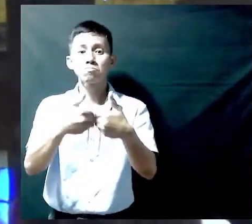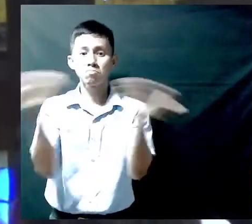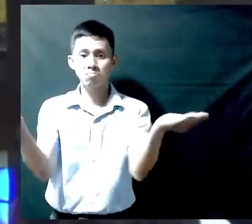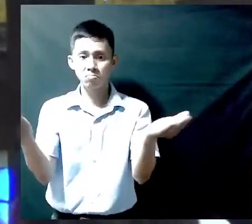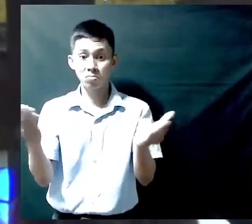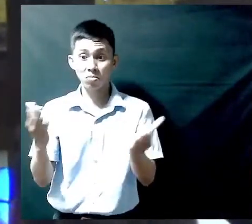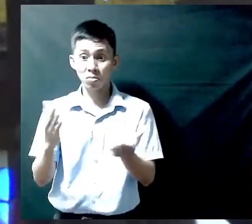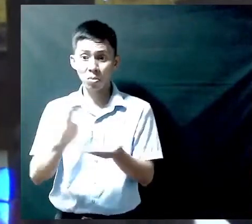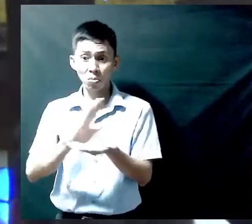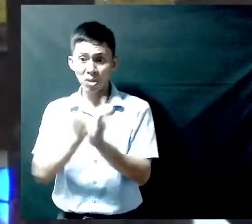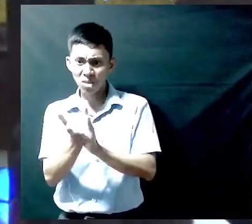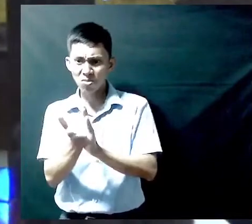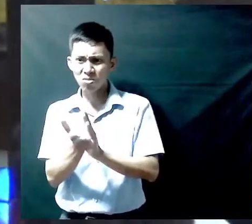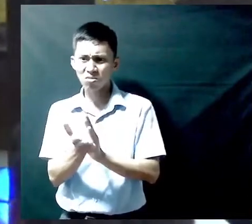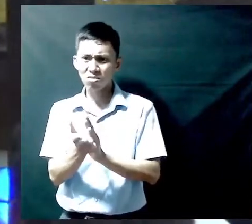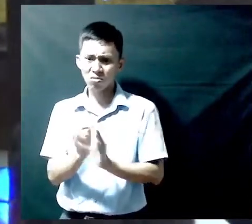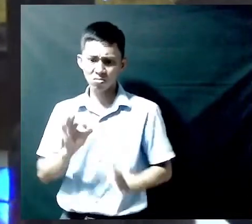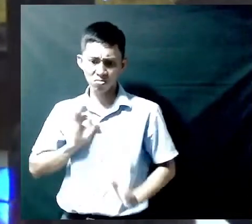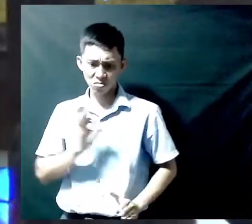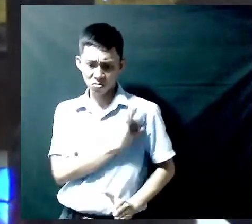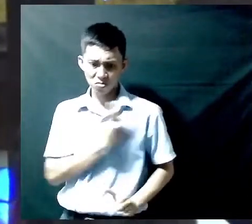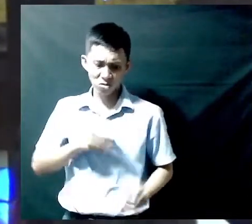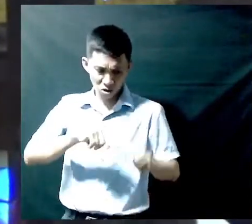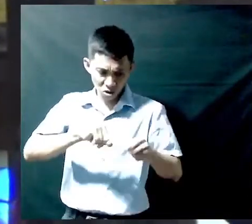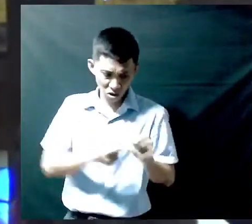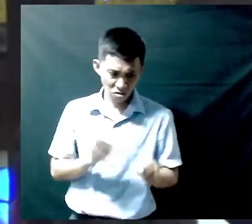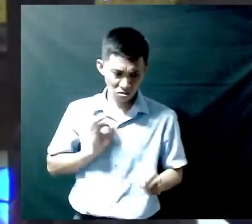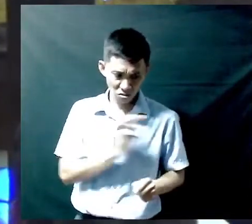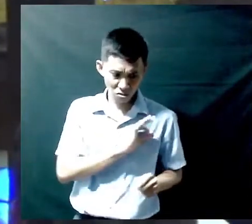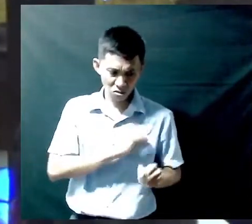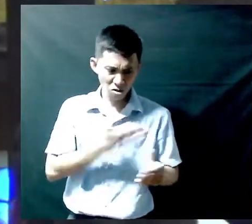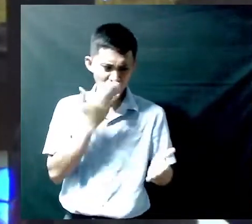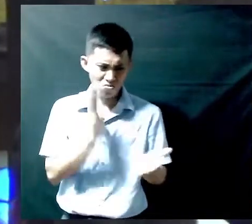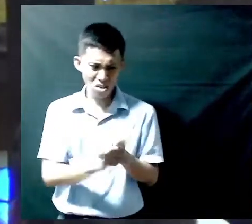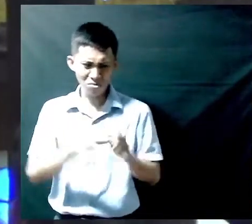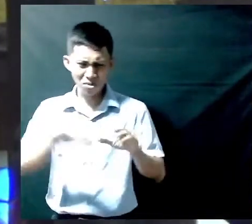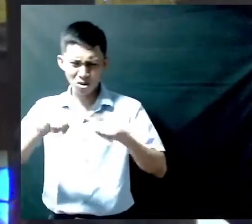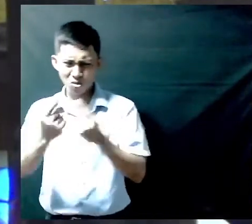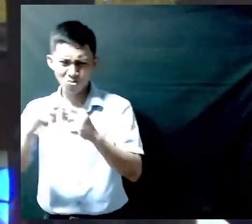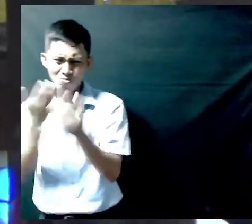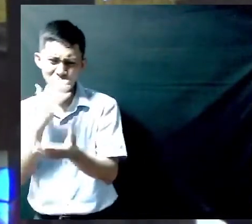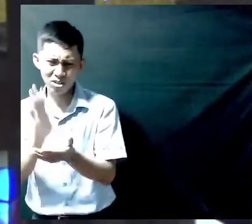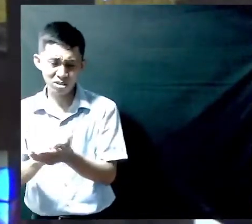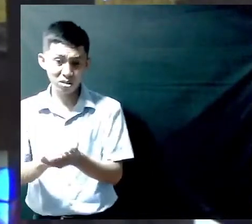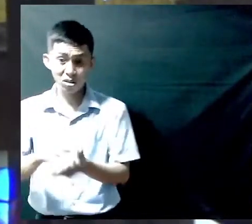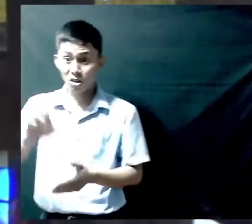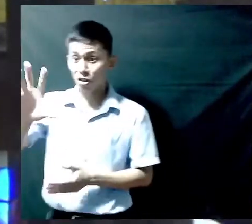Tapos naging gang starter ng Sigma Lambda Tau ng 15 anyos.